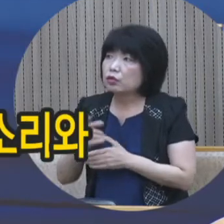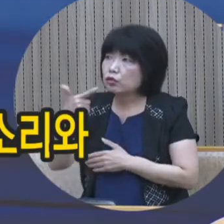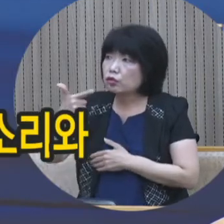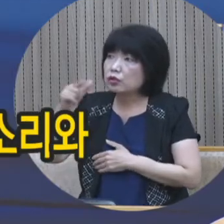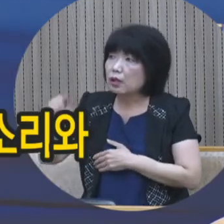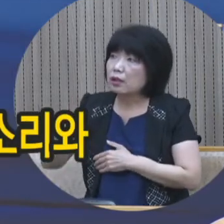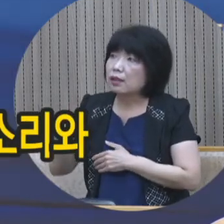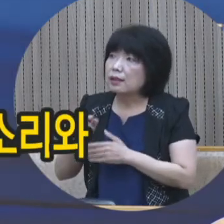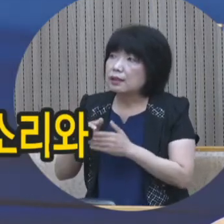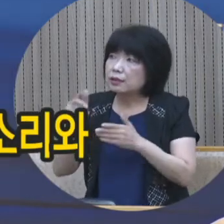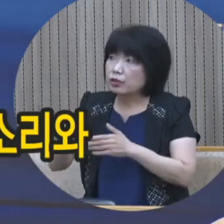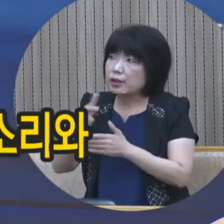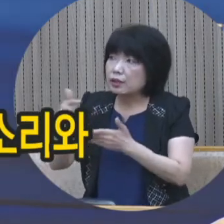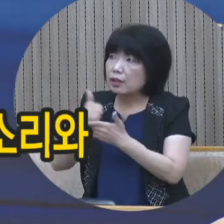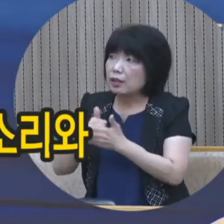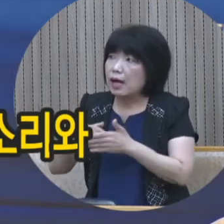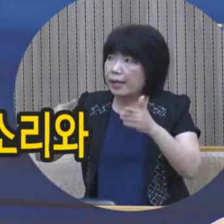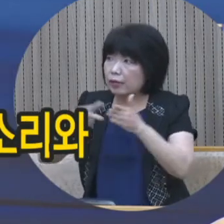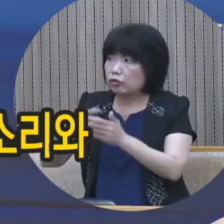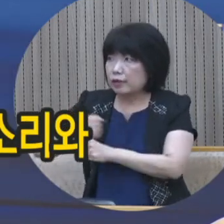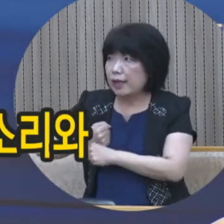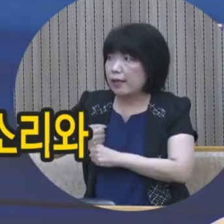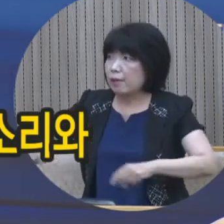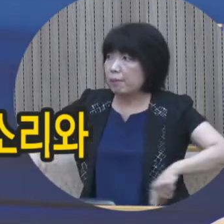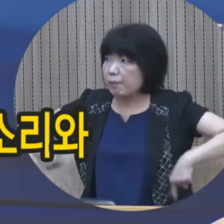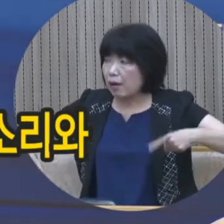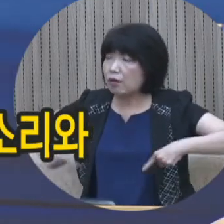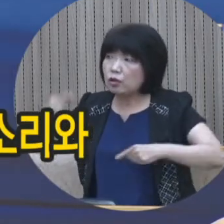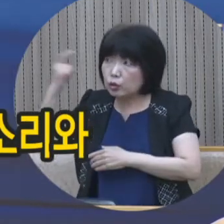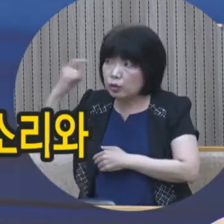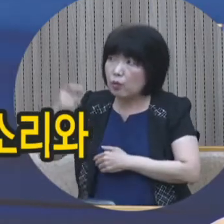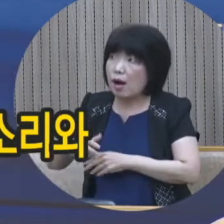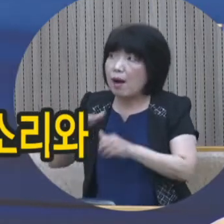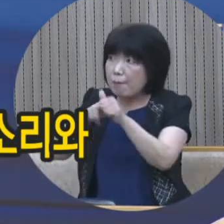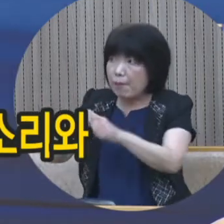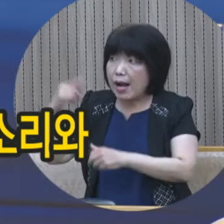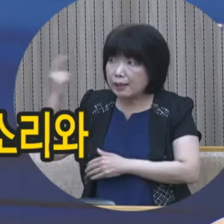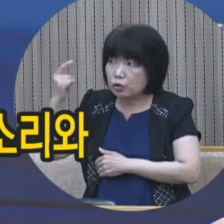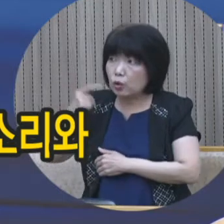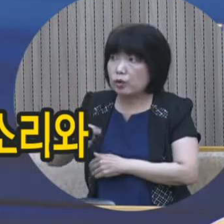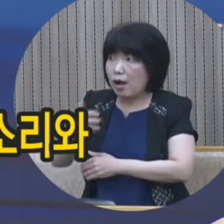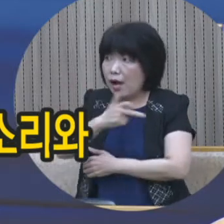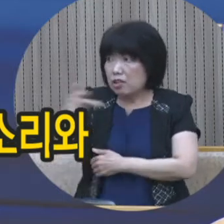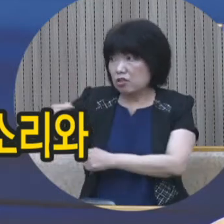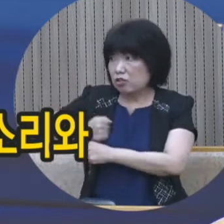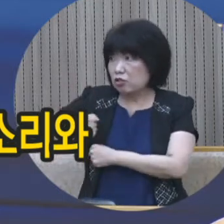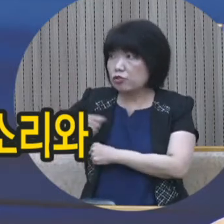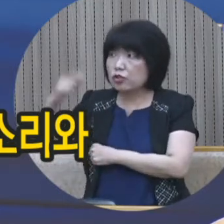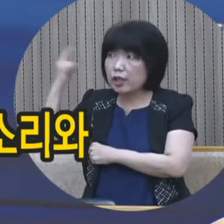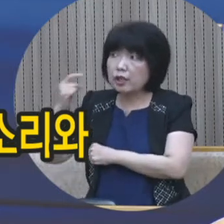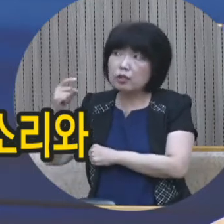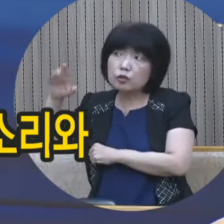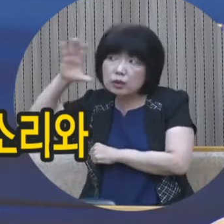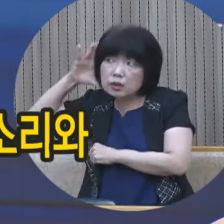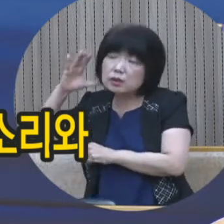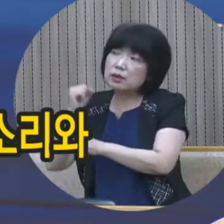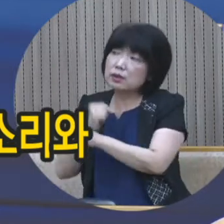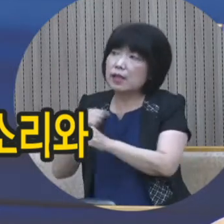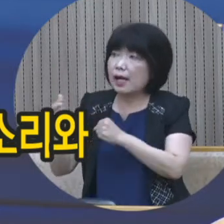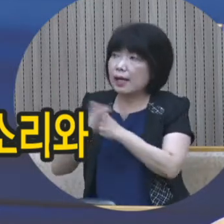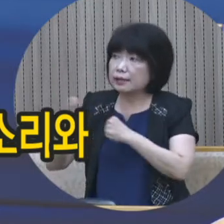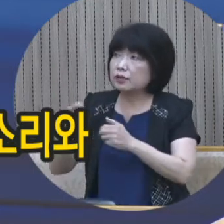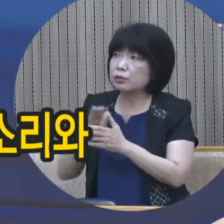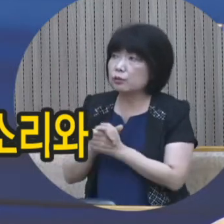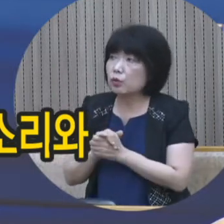시작. 이는 주께서 아람 군대로 병거 소리와 말 소리와 큰 군대의 소리를